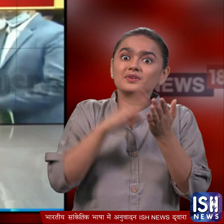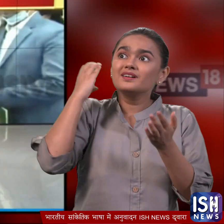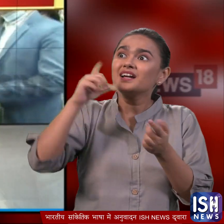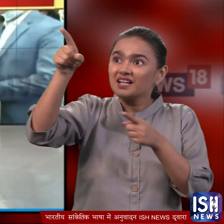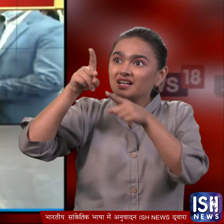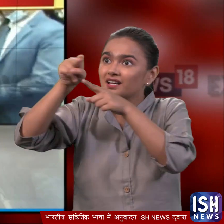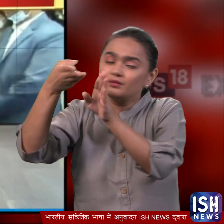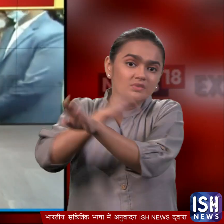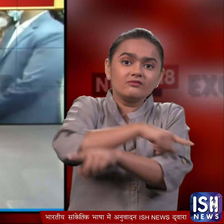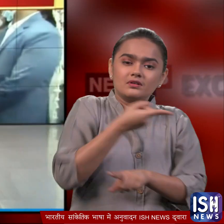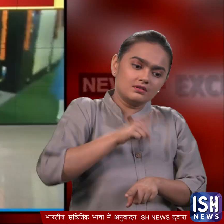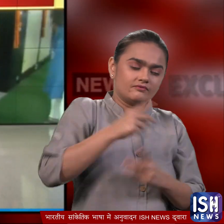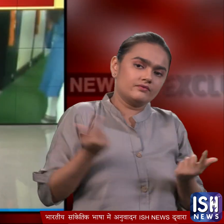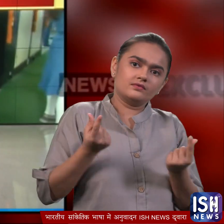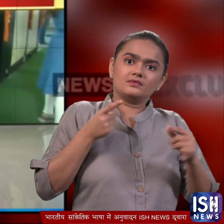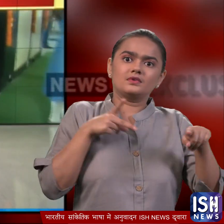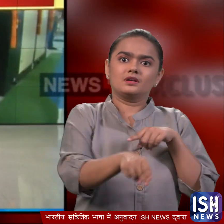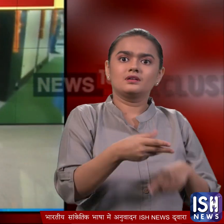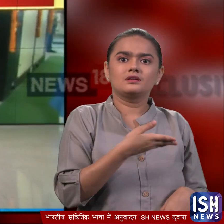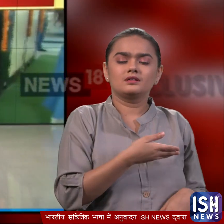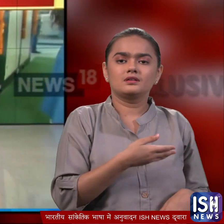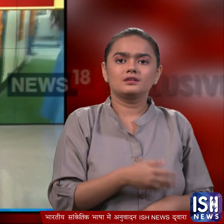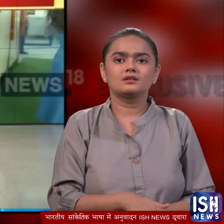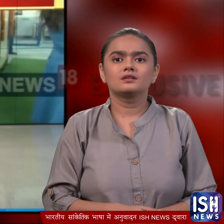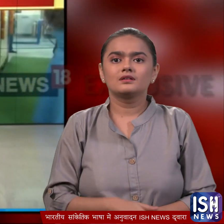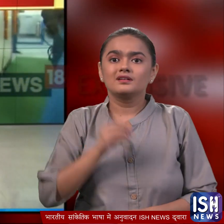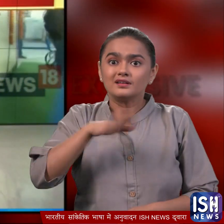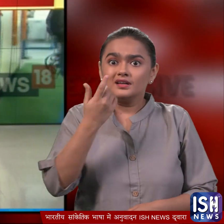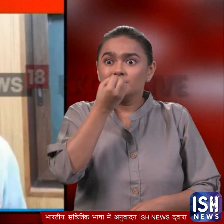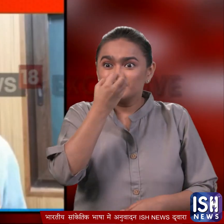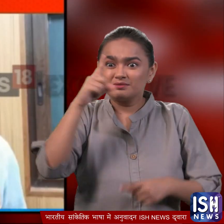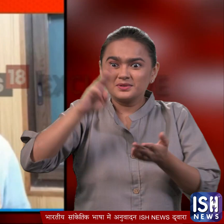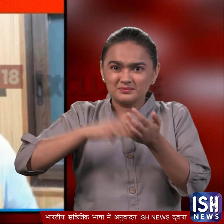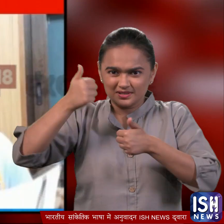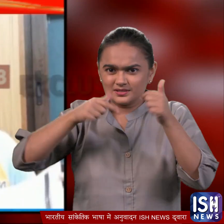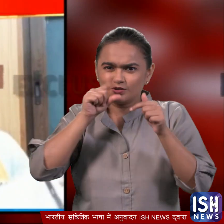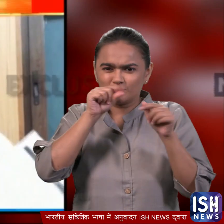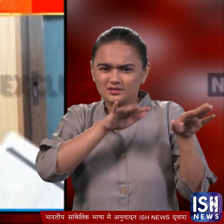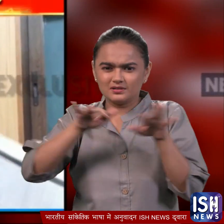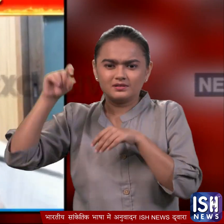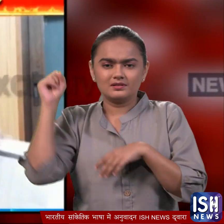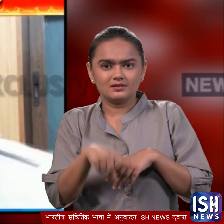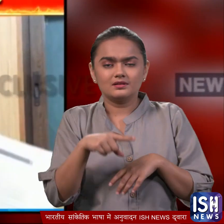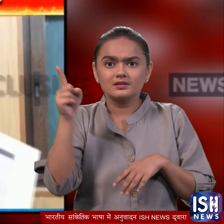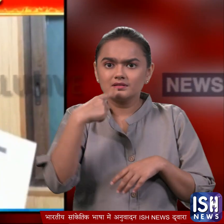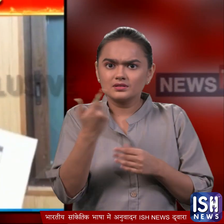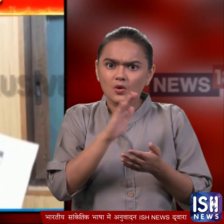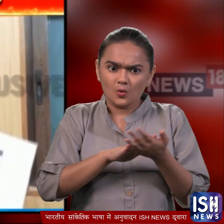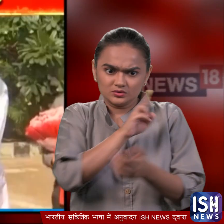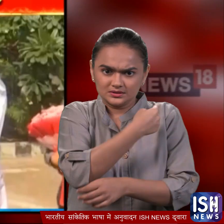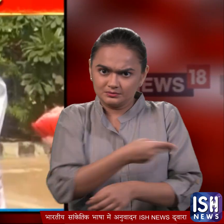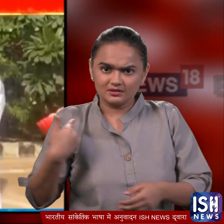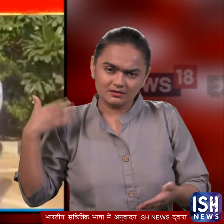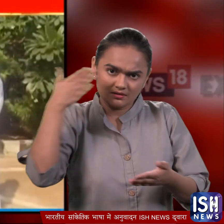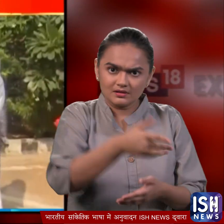ने प्रधानमंत्री के कार्यक्रम से पहले ही ऑक्सीजन प्लांट का उद्घाटन कर दिया था, जिस पर बीजेपी नेताओं ने ट्वीट कर निशाना